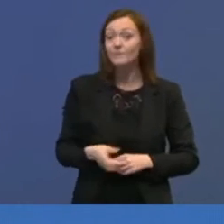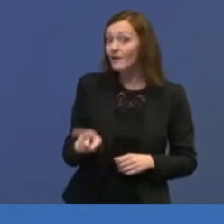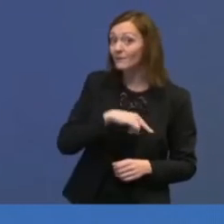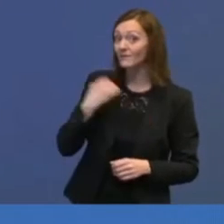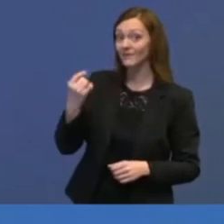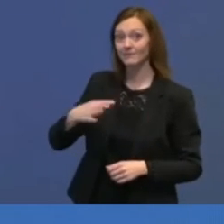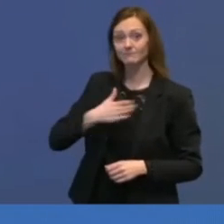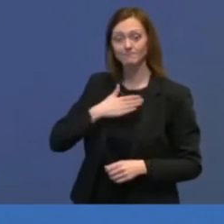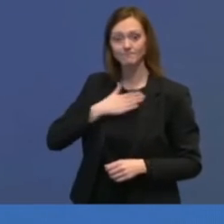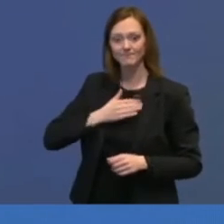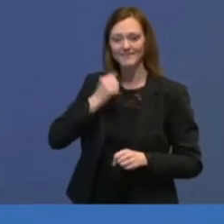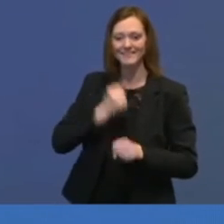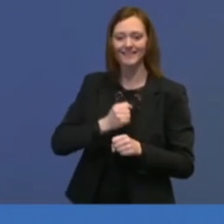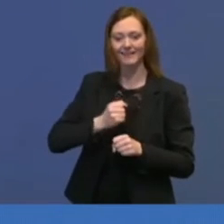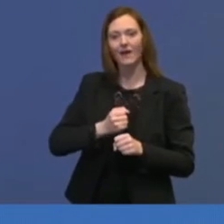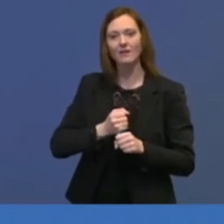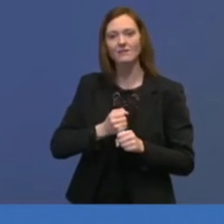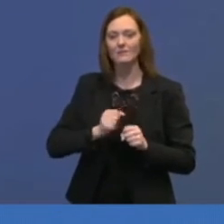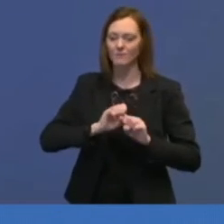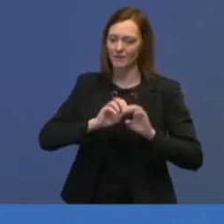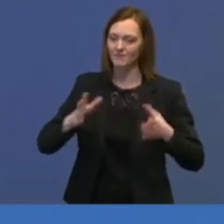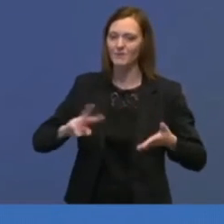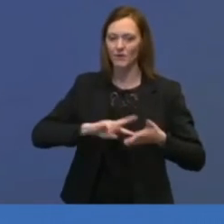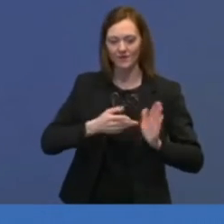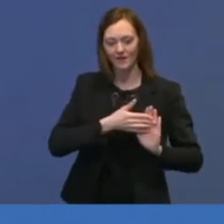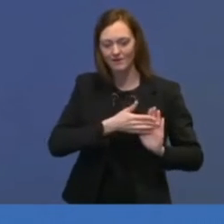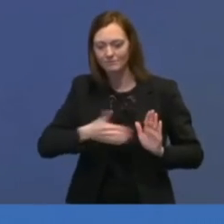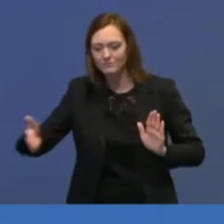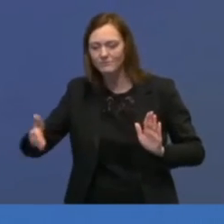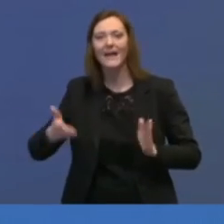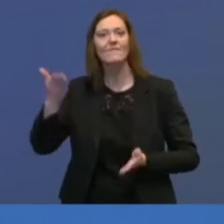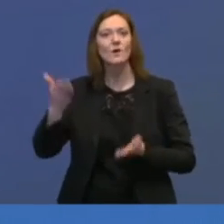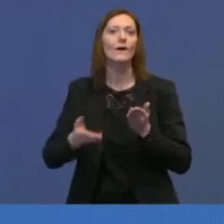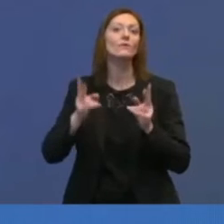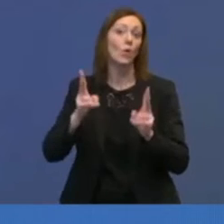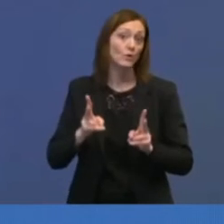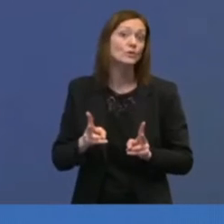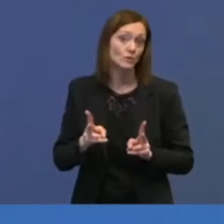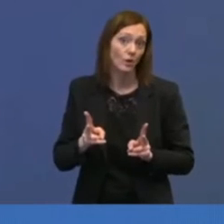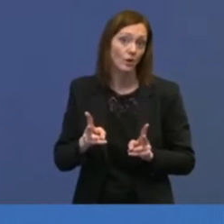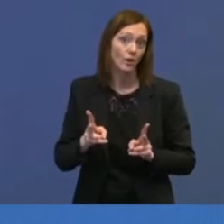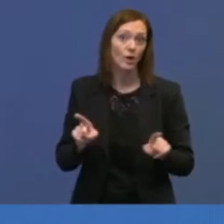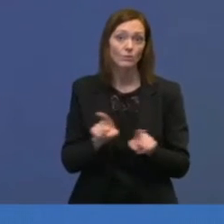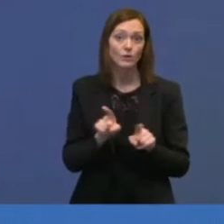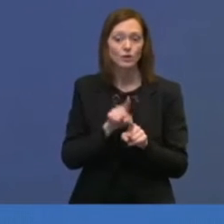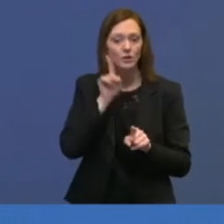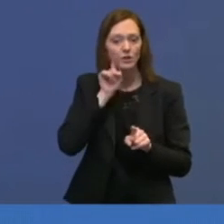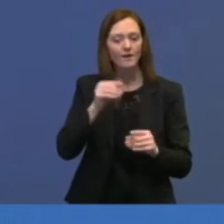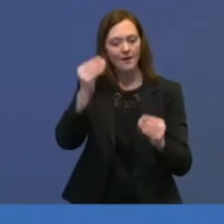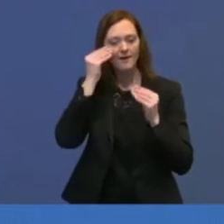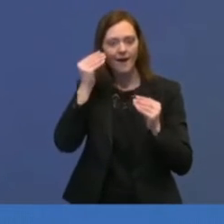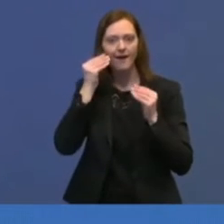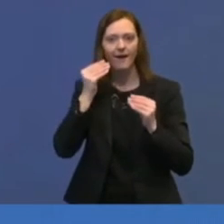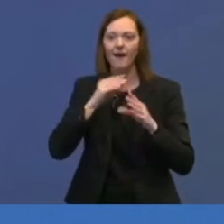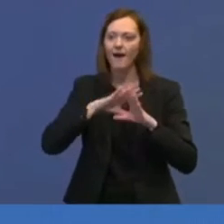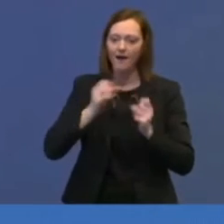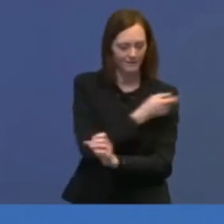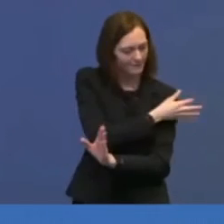xa nu rabnaa in qimayn lagu samayyo intaldiman hapki loo maare yey xaalata koronaha si waxloga barta wixi daqai.